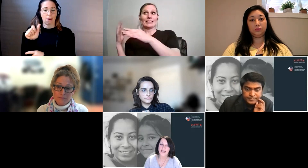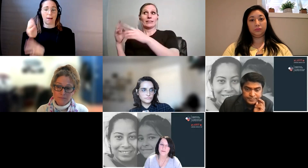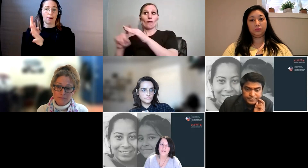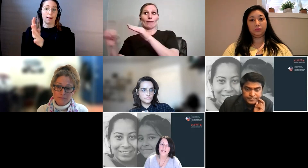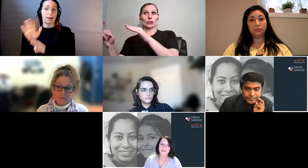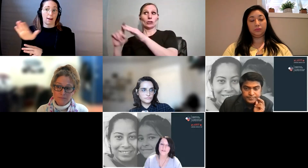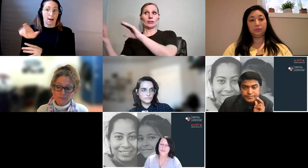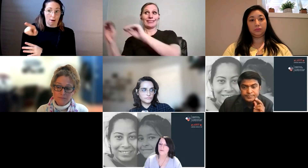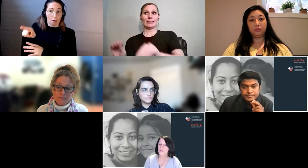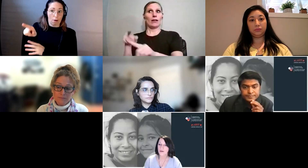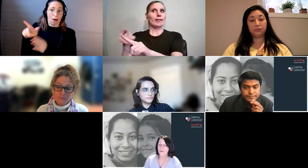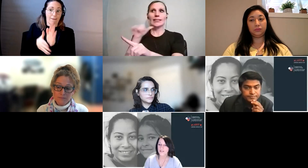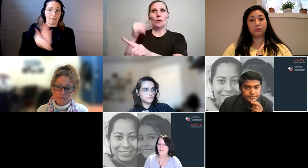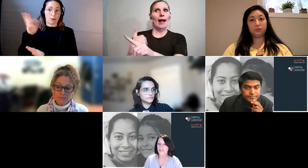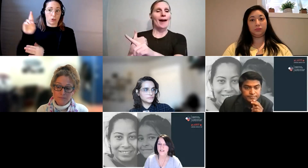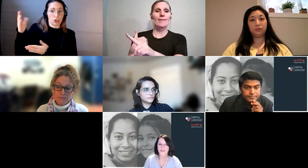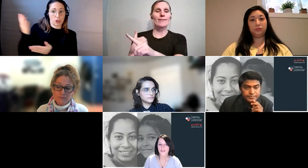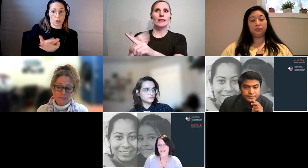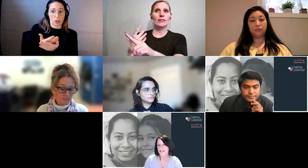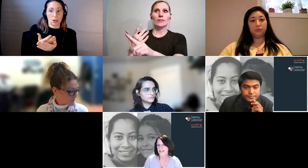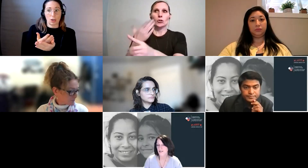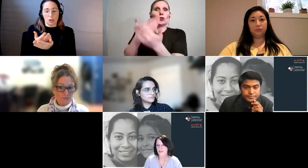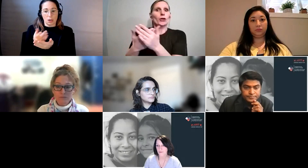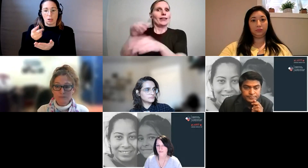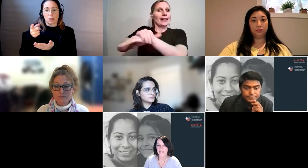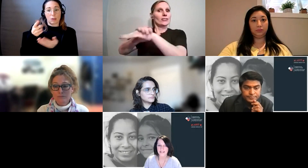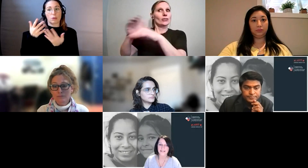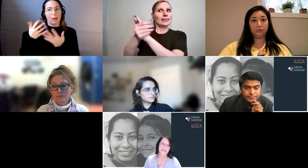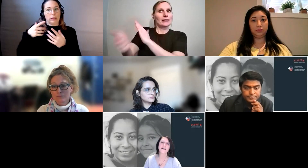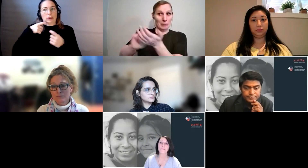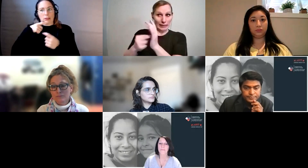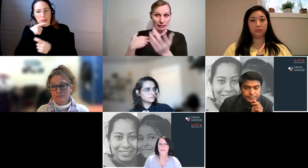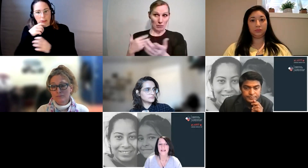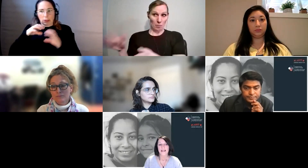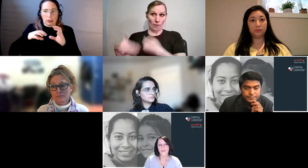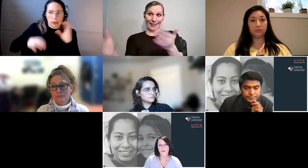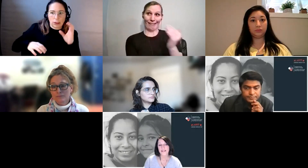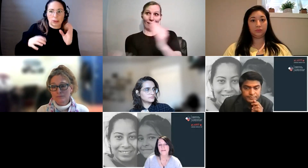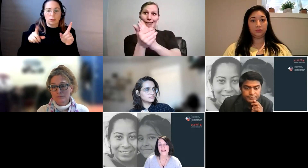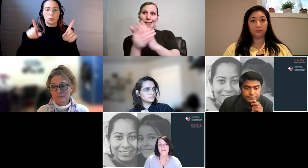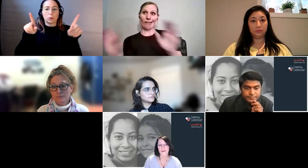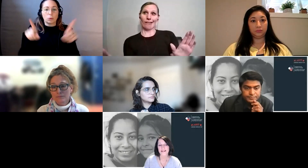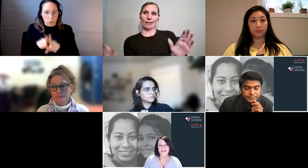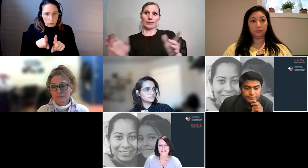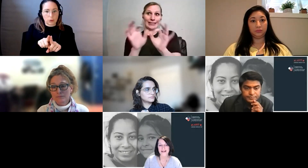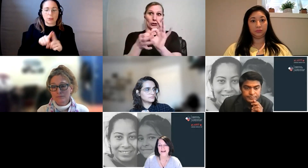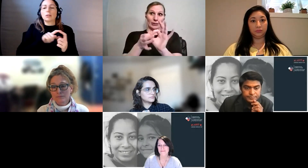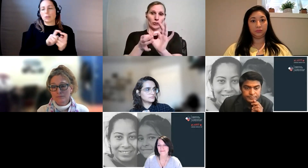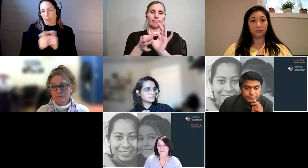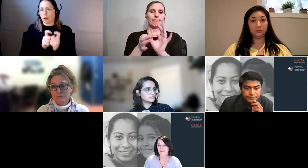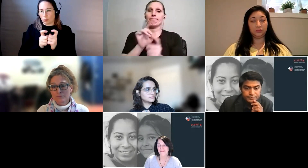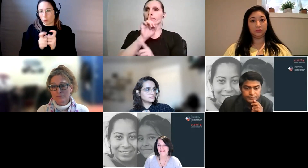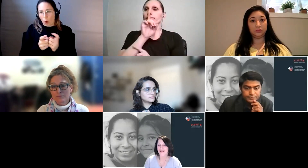réfugiés qui avaient souvent des difficultés. Donc, mais il y avait pas de traduction, d'interprétation qui